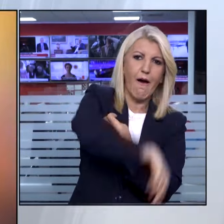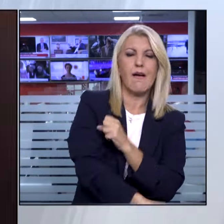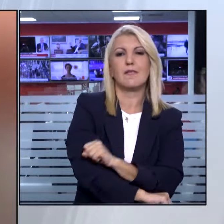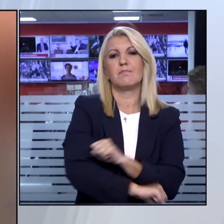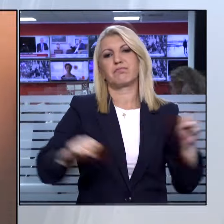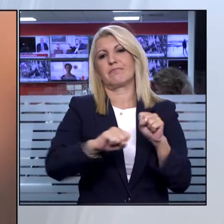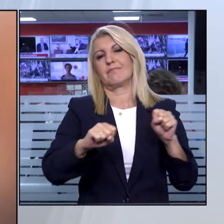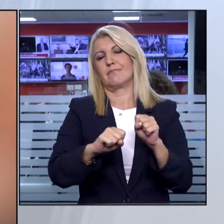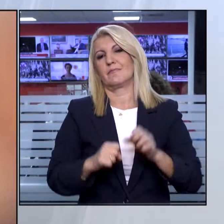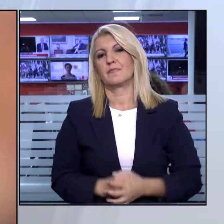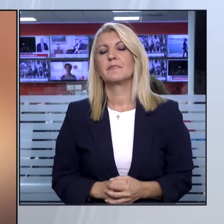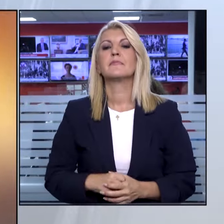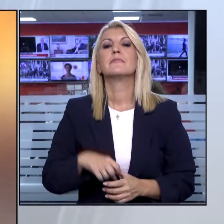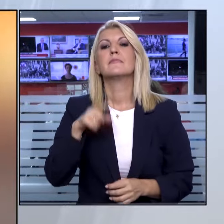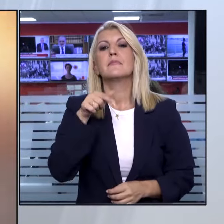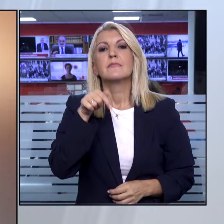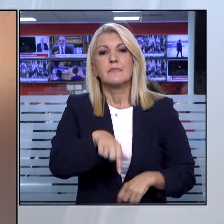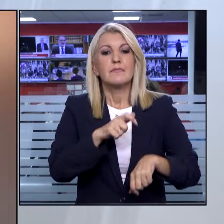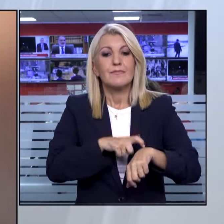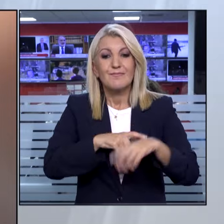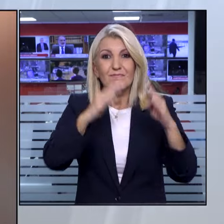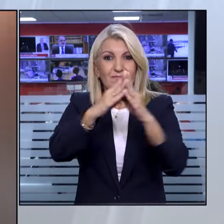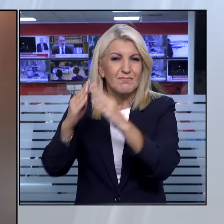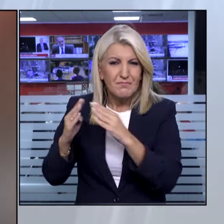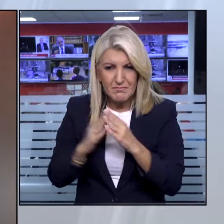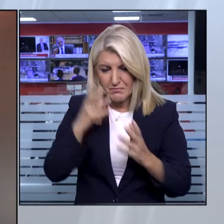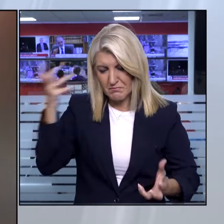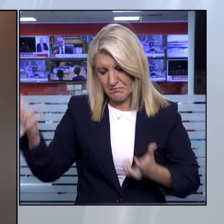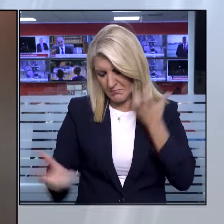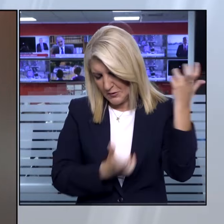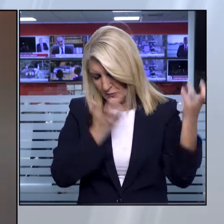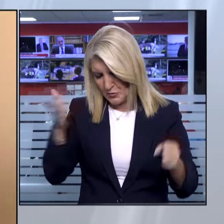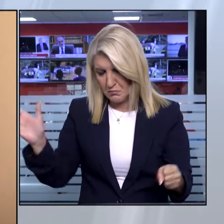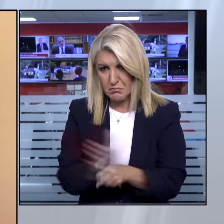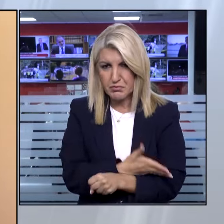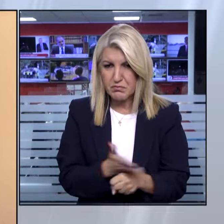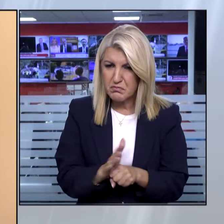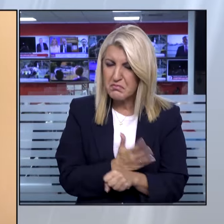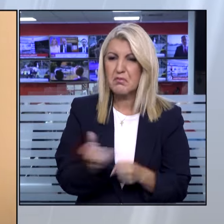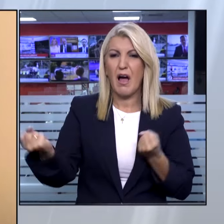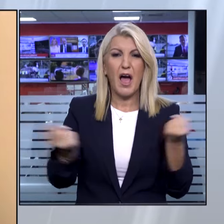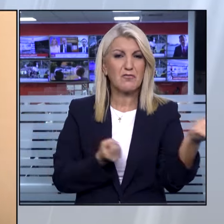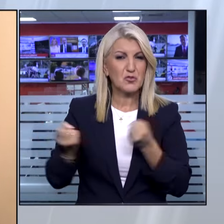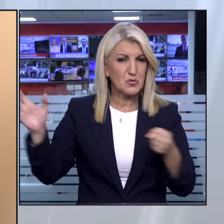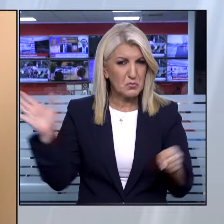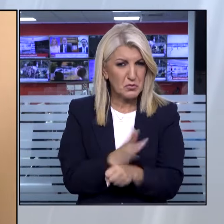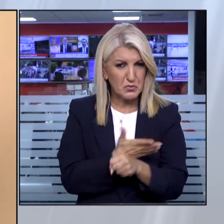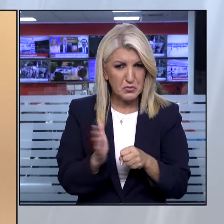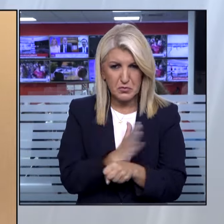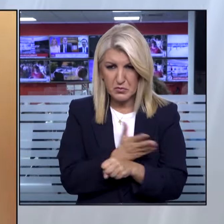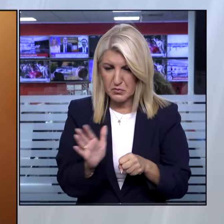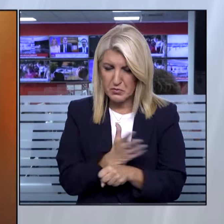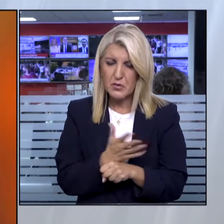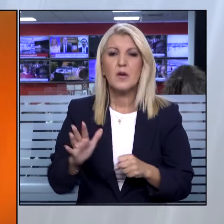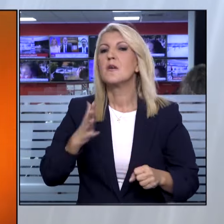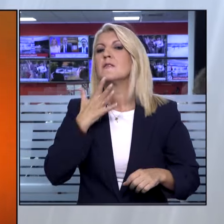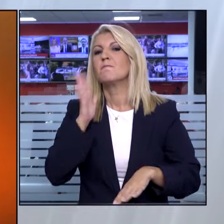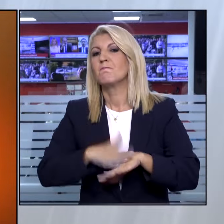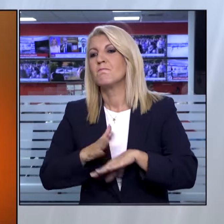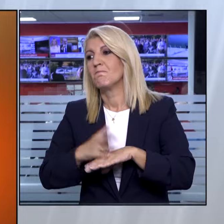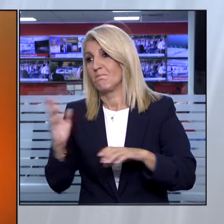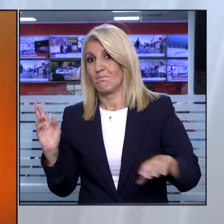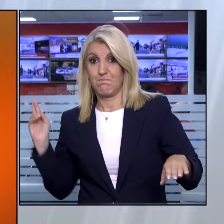Καταγράφηκαν φωτιές σε κατοικίες, ενώ καταστράφηκαν αρκετά αυτοκίνητα, είτε από ρουκέτες που δεν αναχαιτίστηκαν, είτε